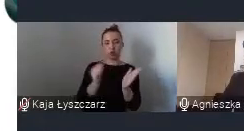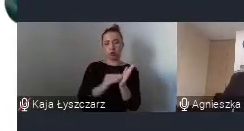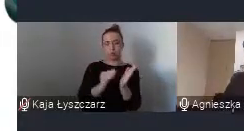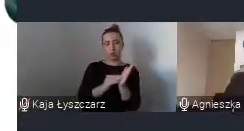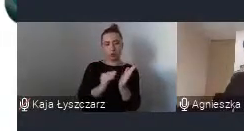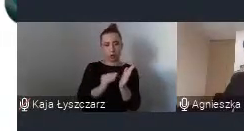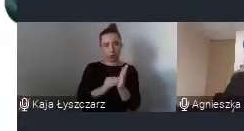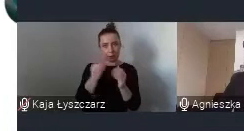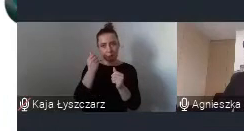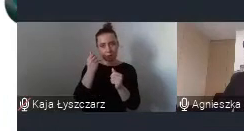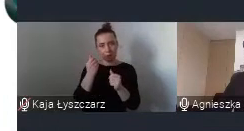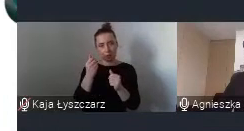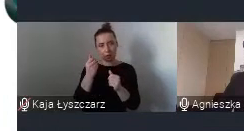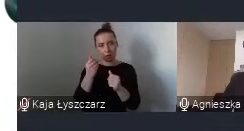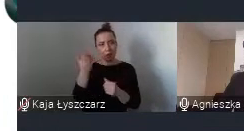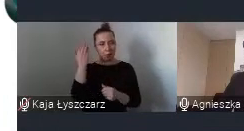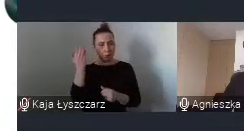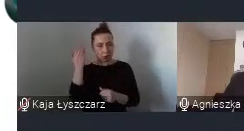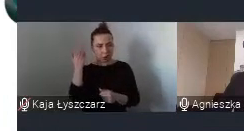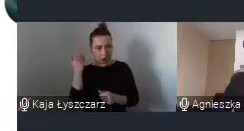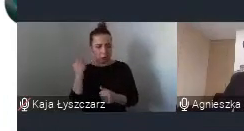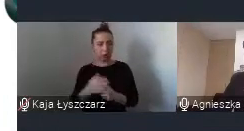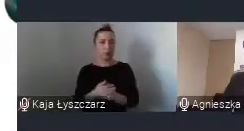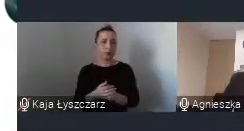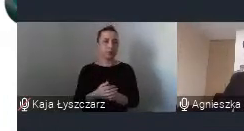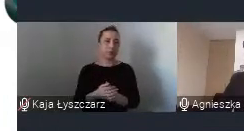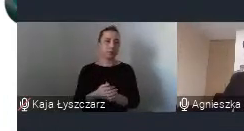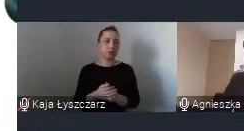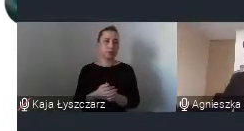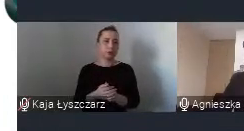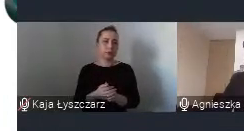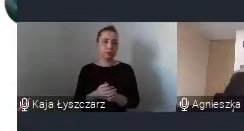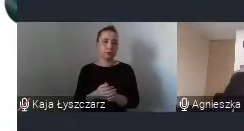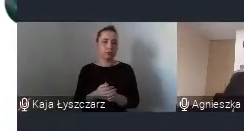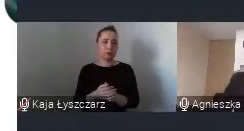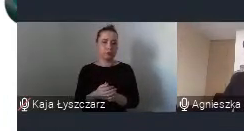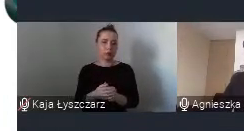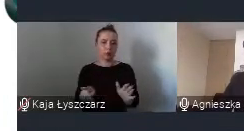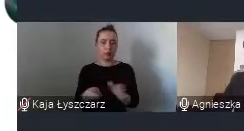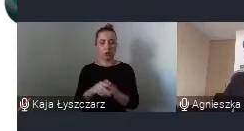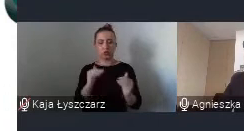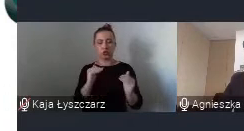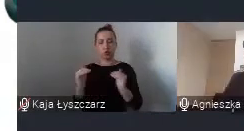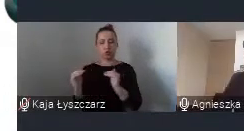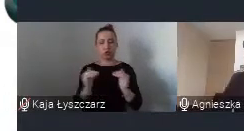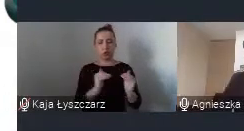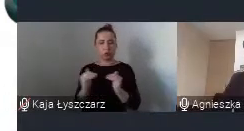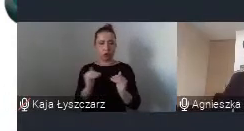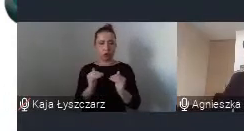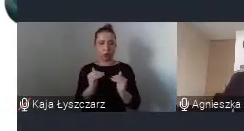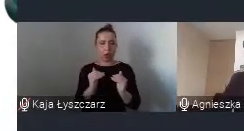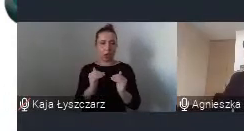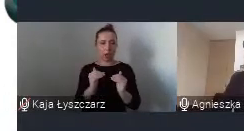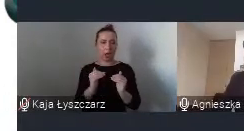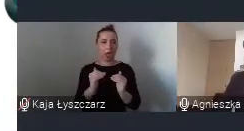które realizowały działania w obszarze mieszkalnictwa oraz zrównoważonej mobilności miejskiej. W tym